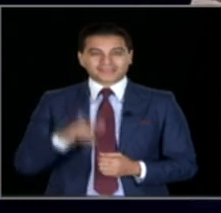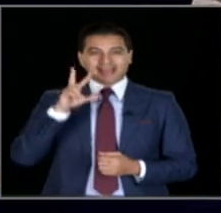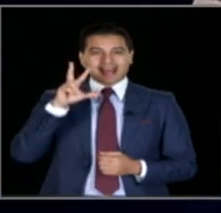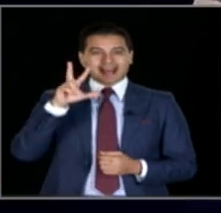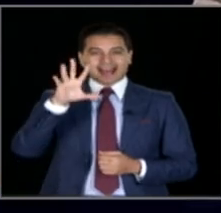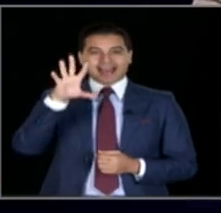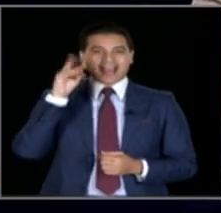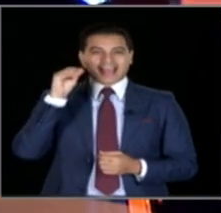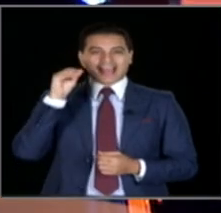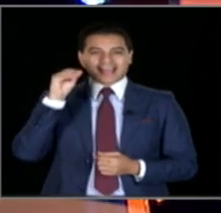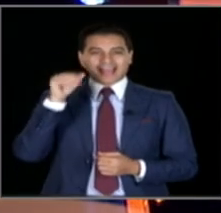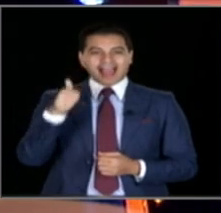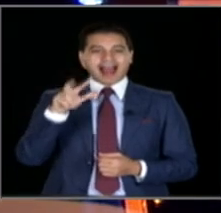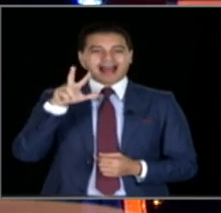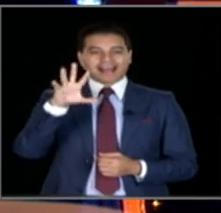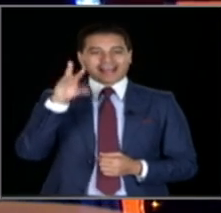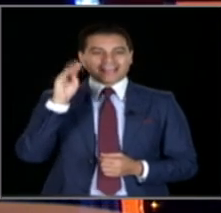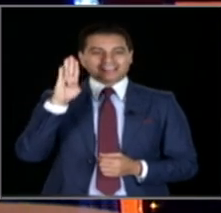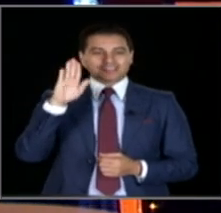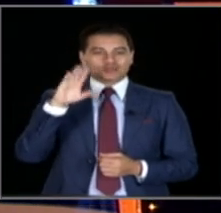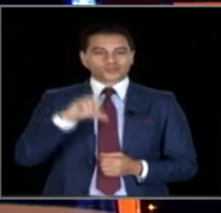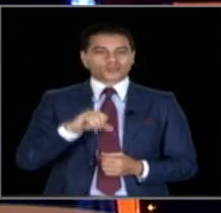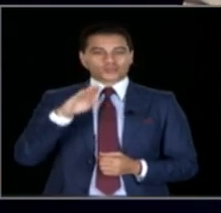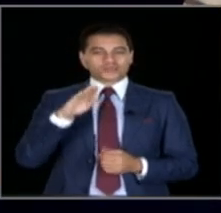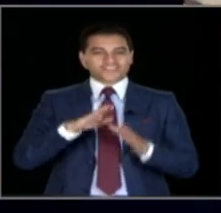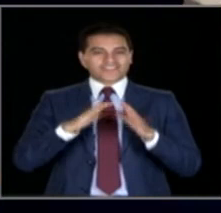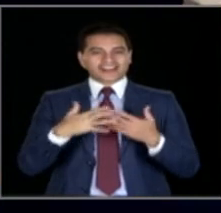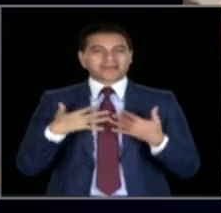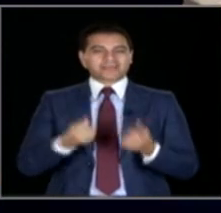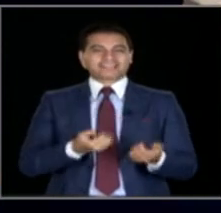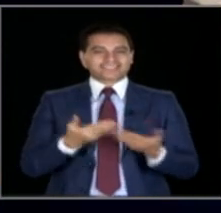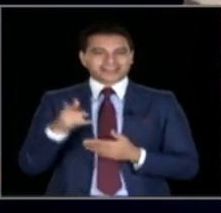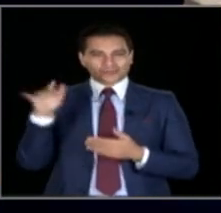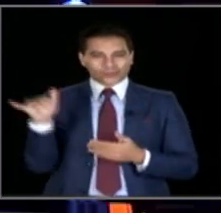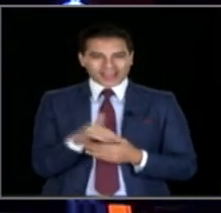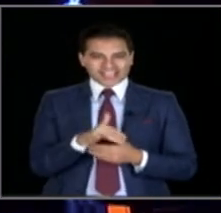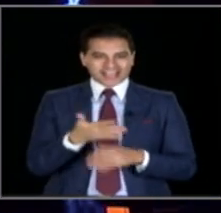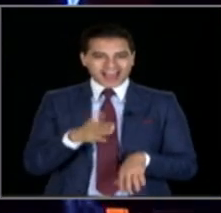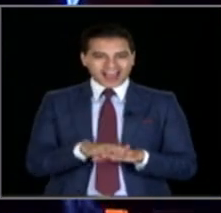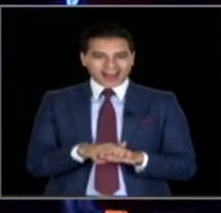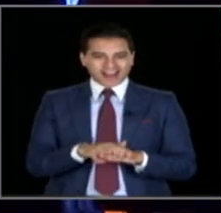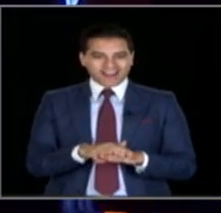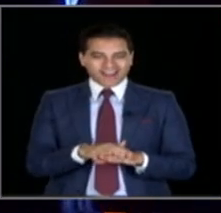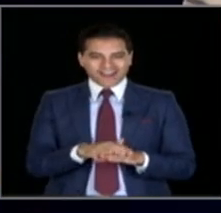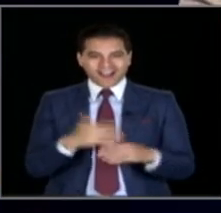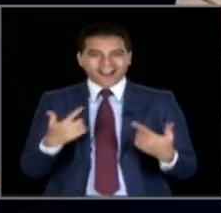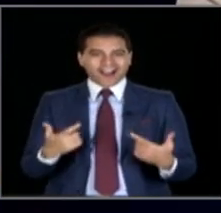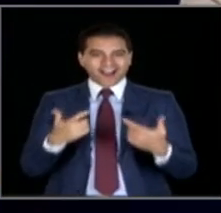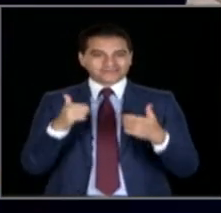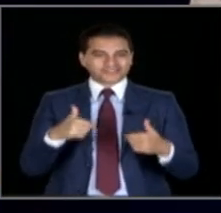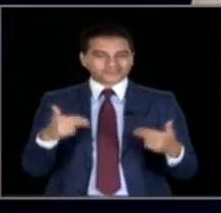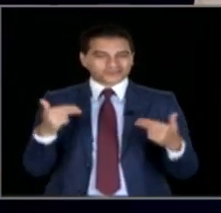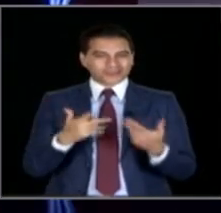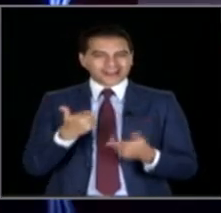الهكسوس حمد لله على السلامة. الله يسلم حضرتك. انتوا جايين تغزوا الاستوديو ولا ايه؟ بالظبط ان شاء الله. ايه